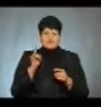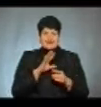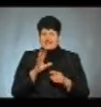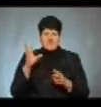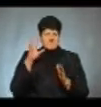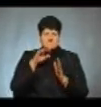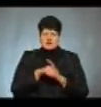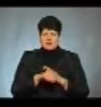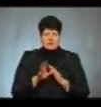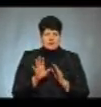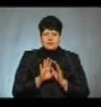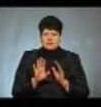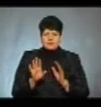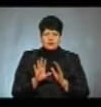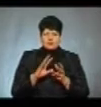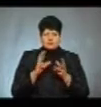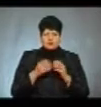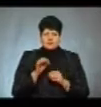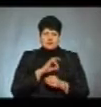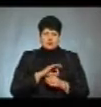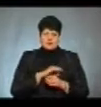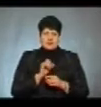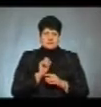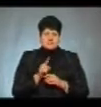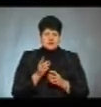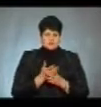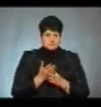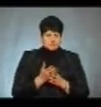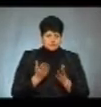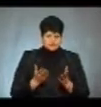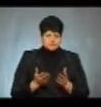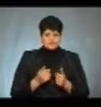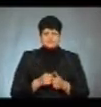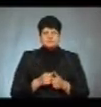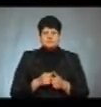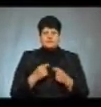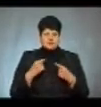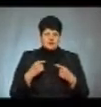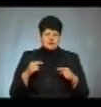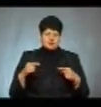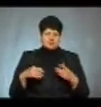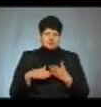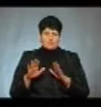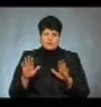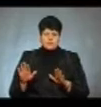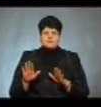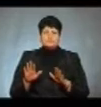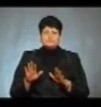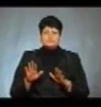враховується в сукупний дохід при призначенні соціальних виплат, інших допомог, субсидій.